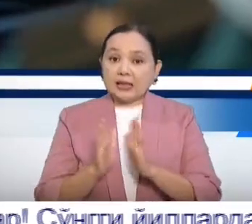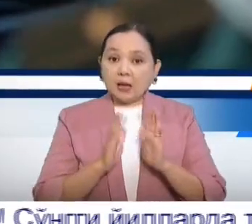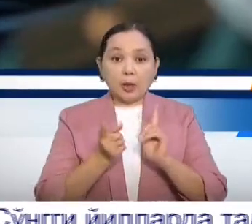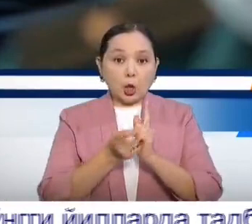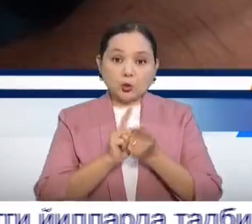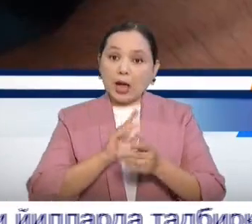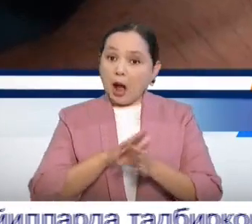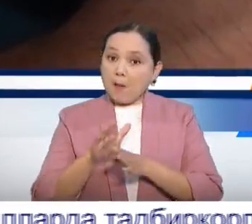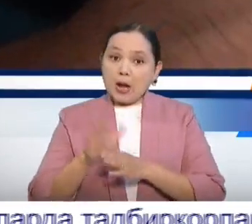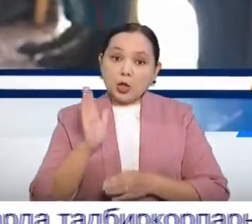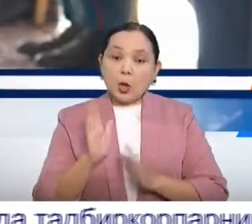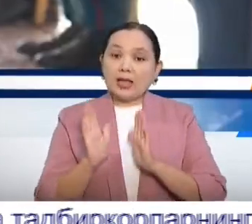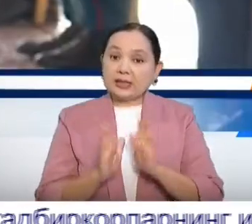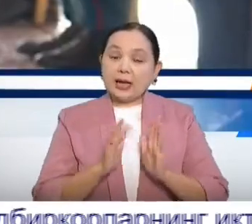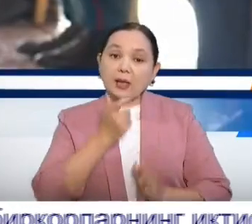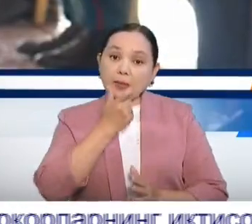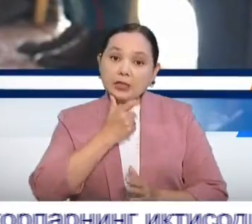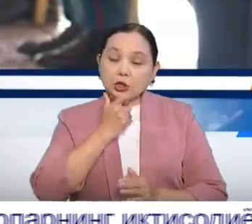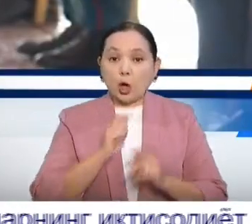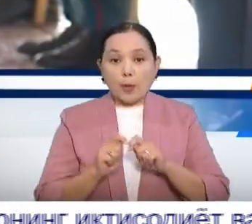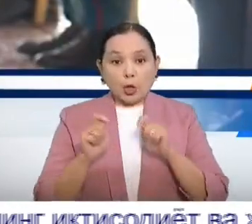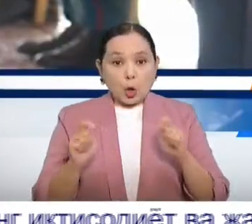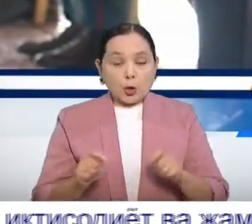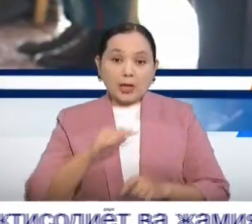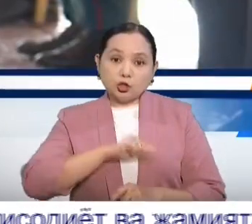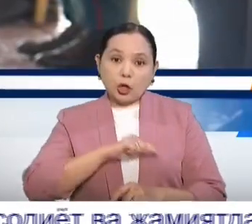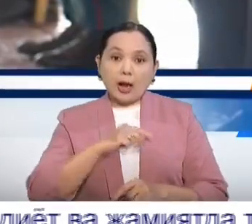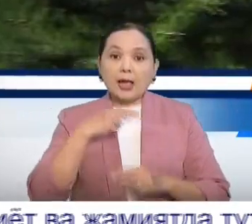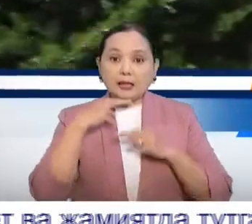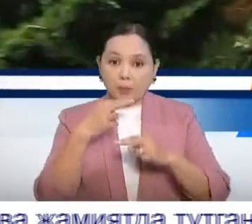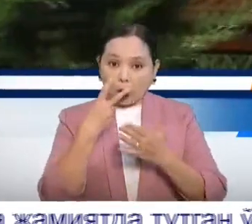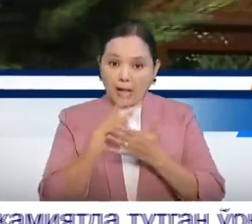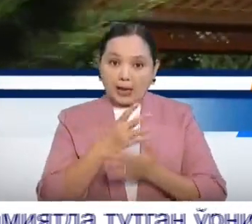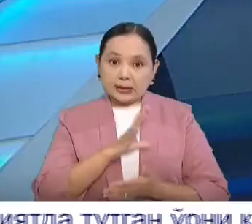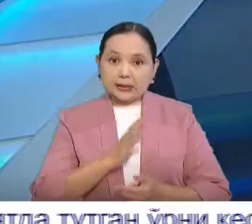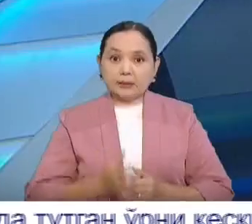o'zgarishlarni amalga oshirish, tartib-intizomni yo'lga qo'yish kabi jihatlarga e'tibor qaratildi.